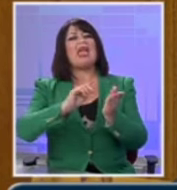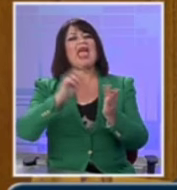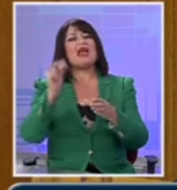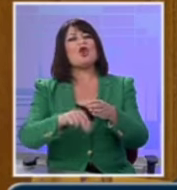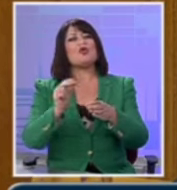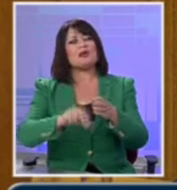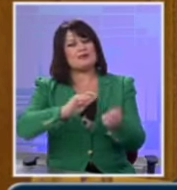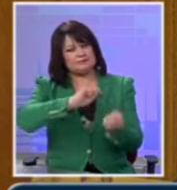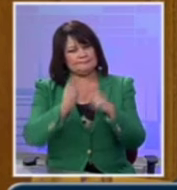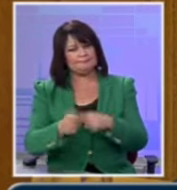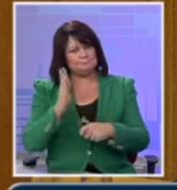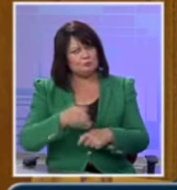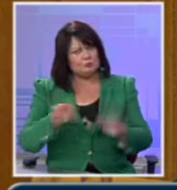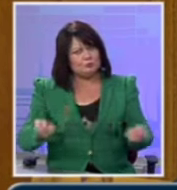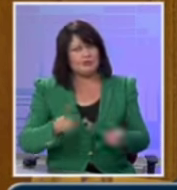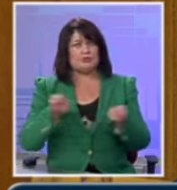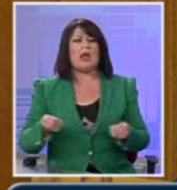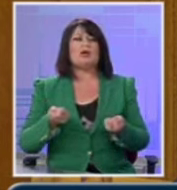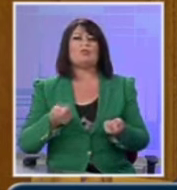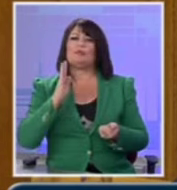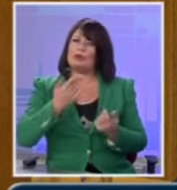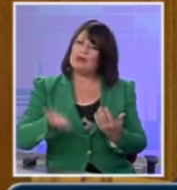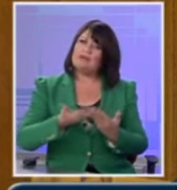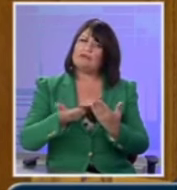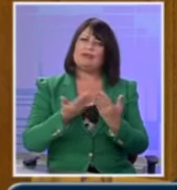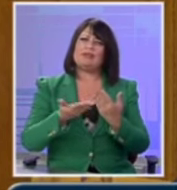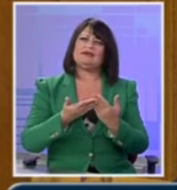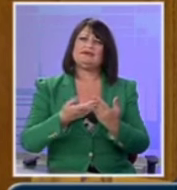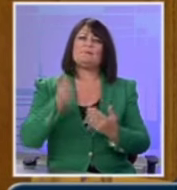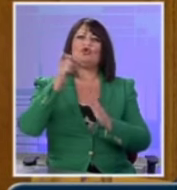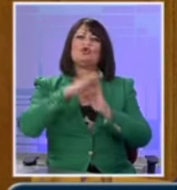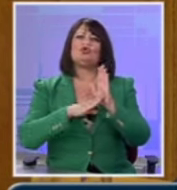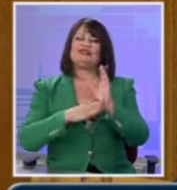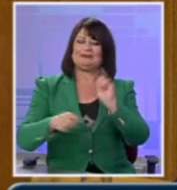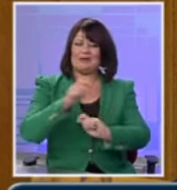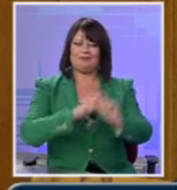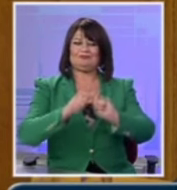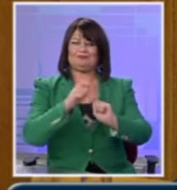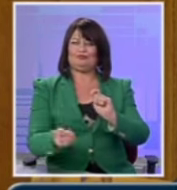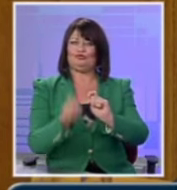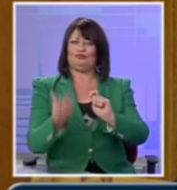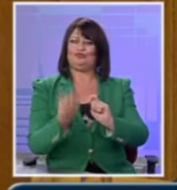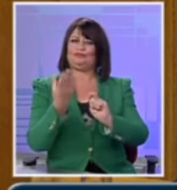οποία μπορεί να αξιοποιηθεί και να συμβάλλει στην ανασύνθεση του πολιτικού μας συστήματος και στην